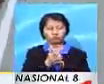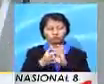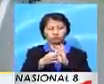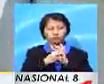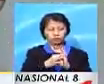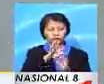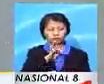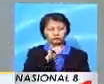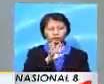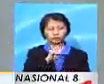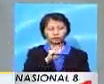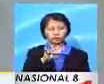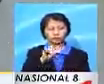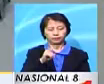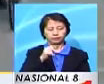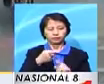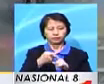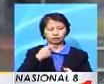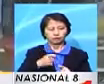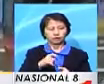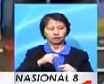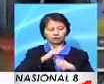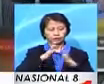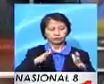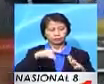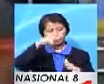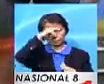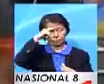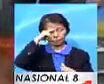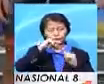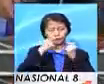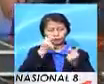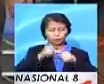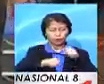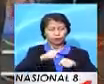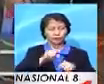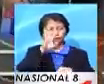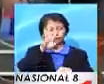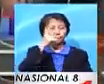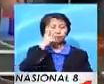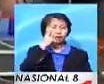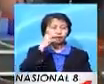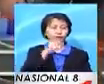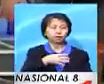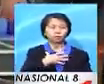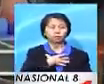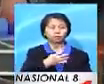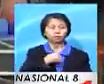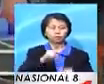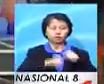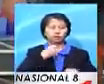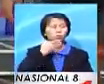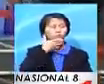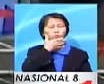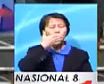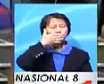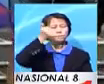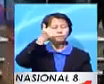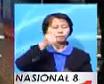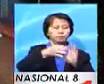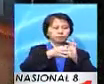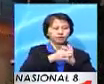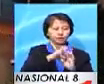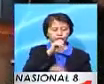milik Bambang Suryadi dari pasukan Big Black Ink Cycling Team dengan 4 mata. Manakala jersi putih pelumba muda terbaik menjadi